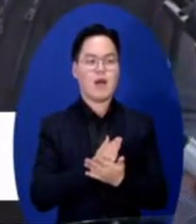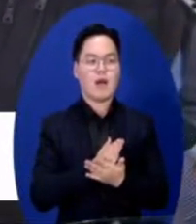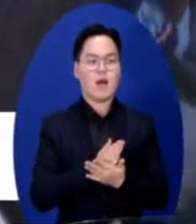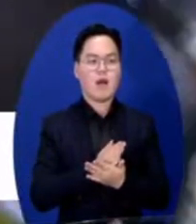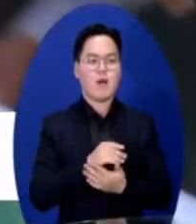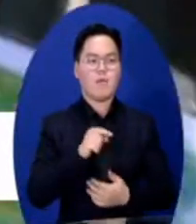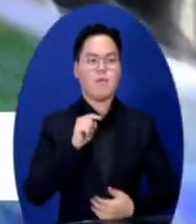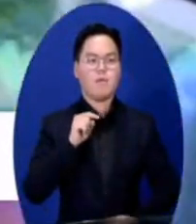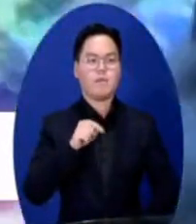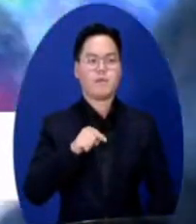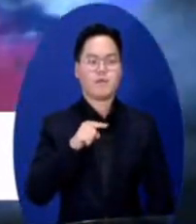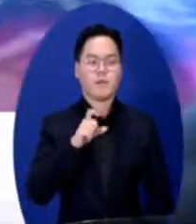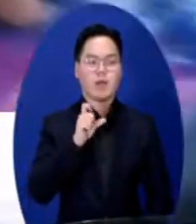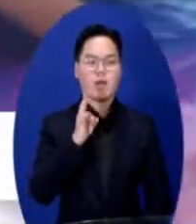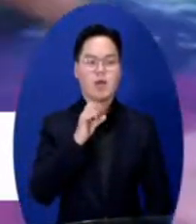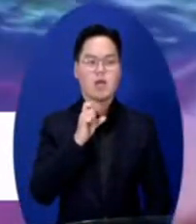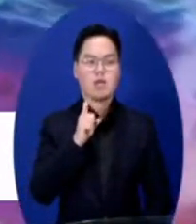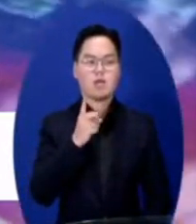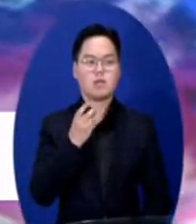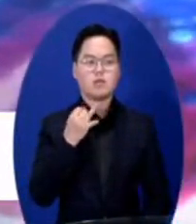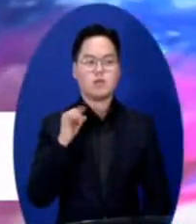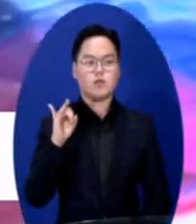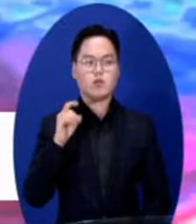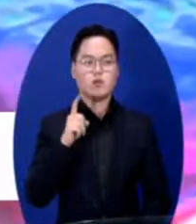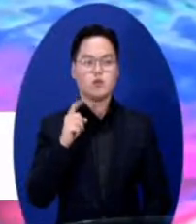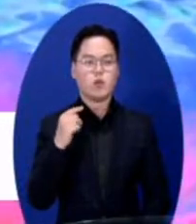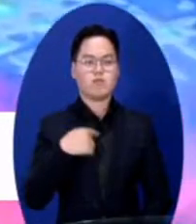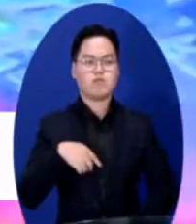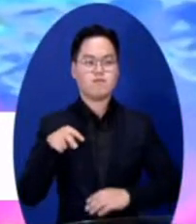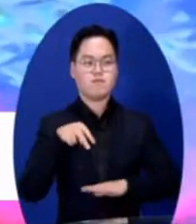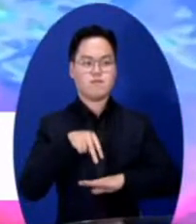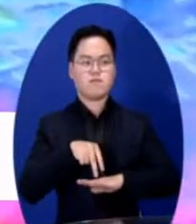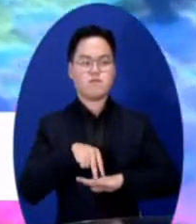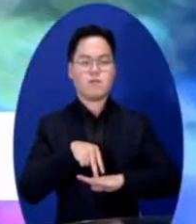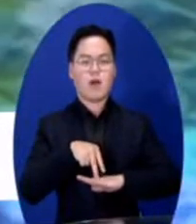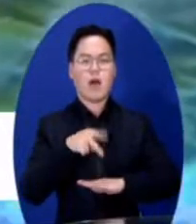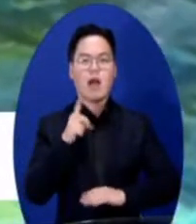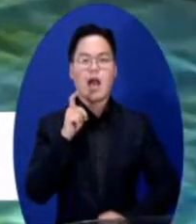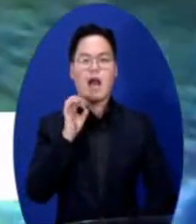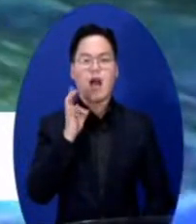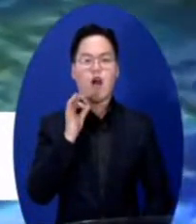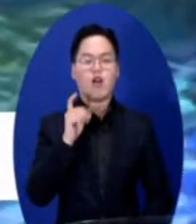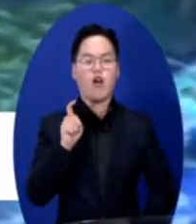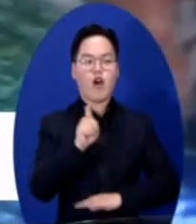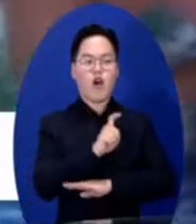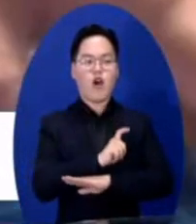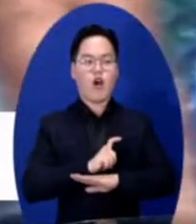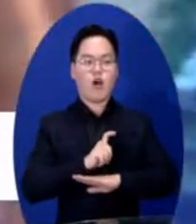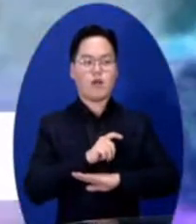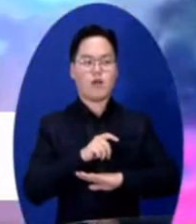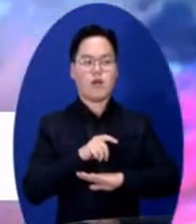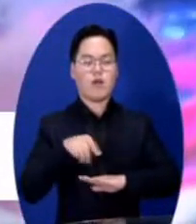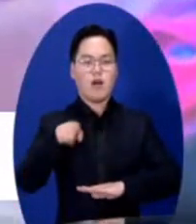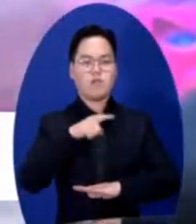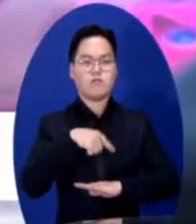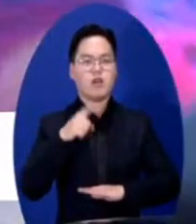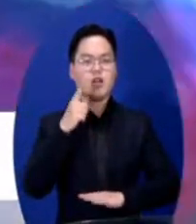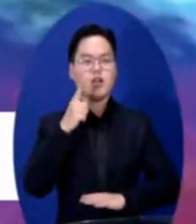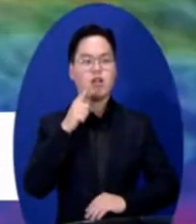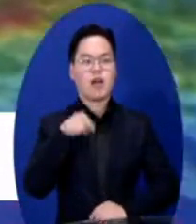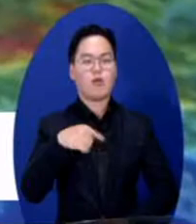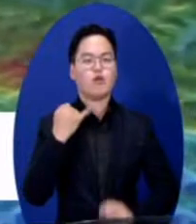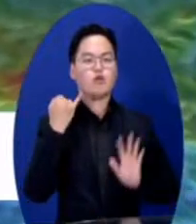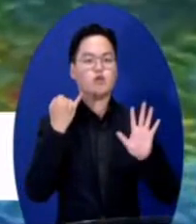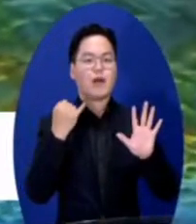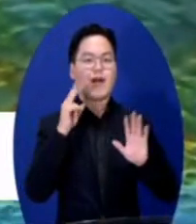Энэ одоо 900 бид нар бол яг энэ сууж байна. Тэгэхээр энэ Хар Хөрөм хот бол яг хэрмээр хөрүүлэгдсэн гэсэн нь бол